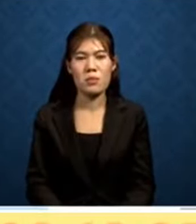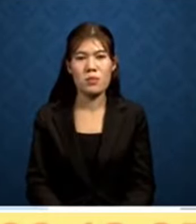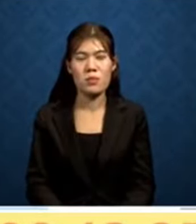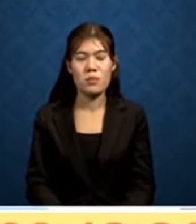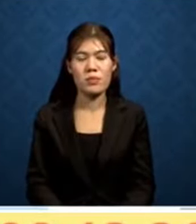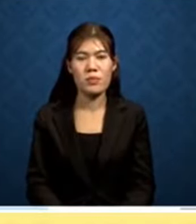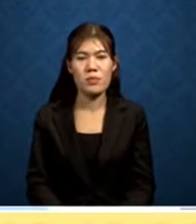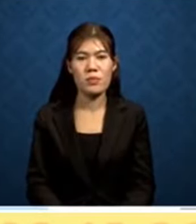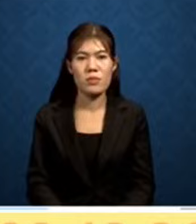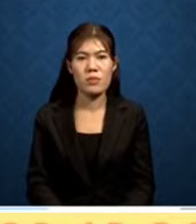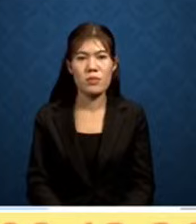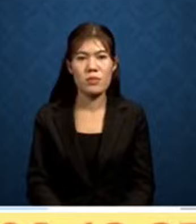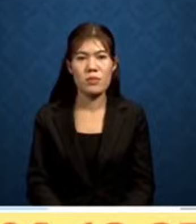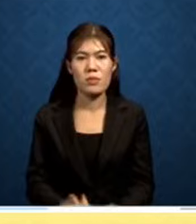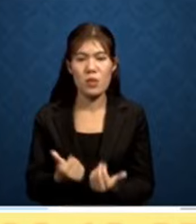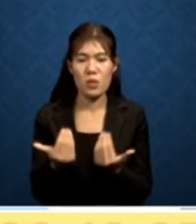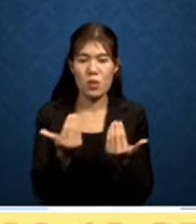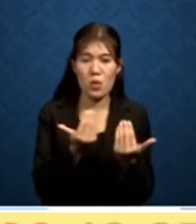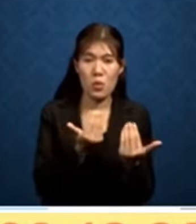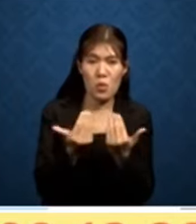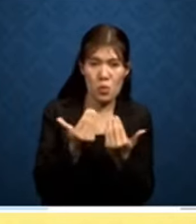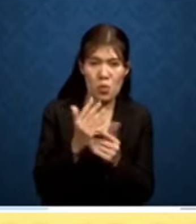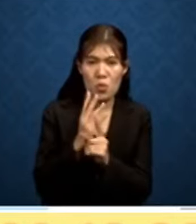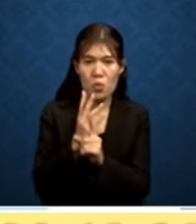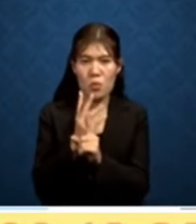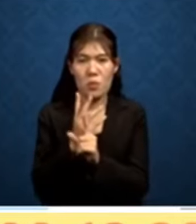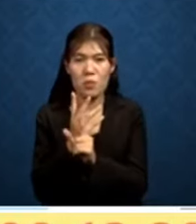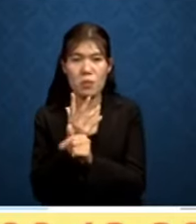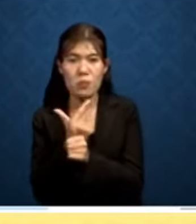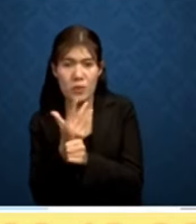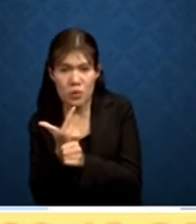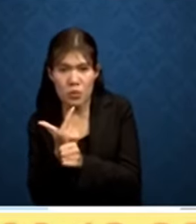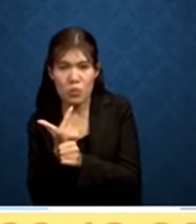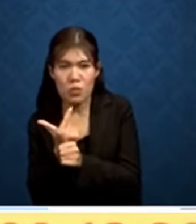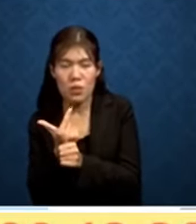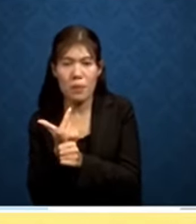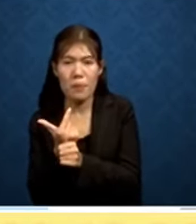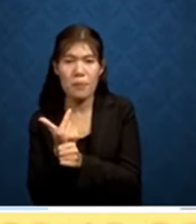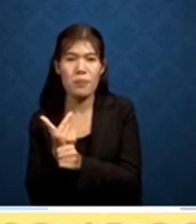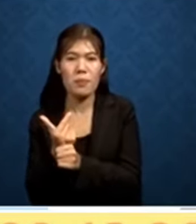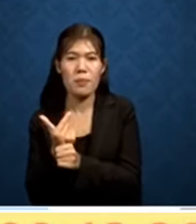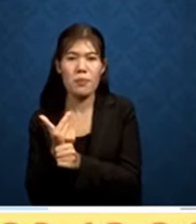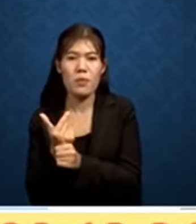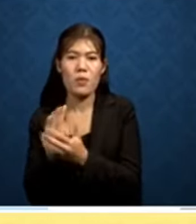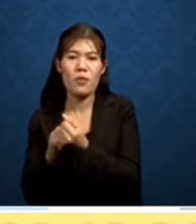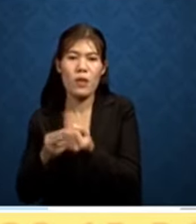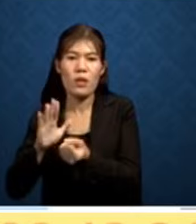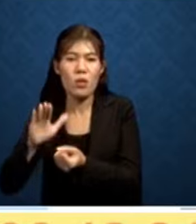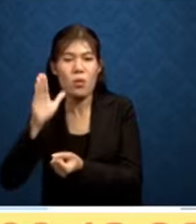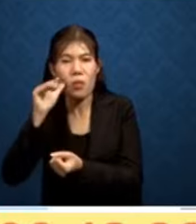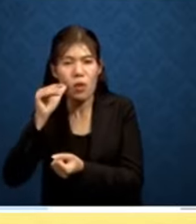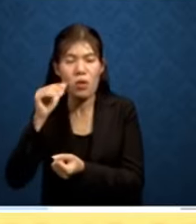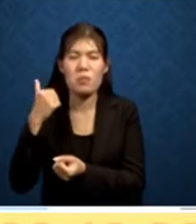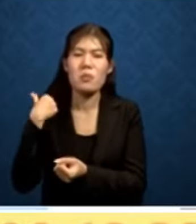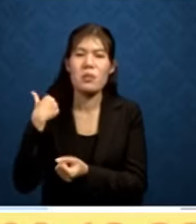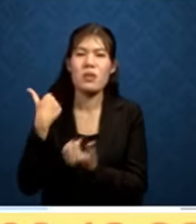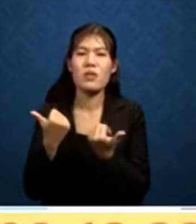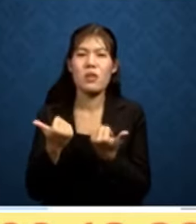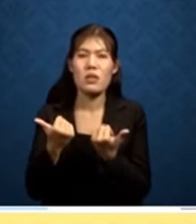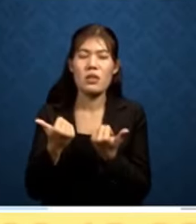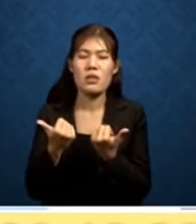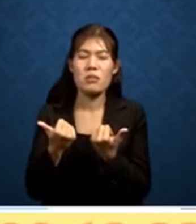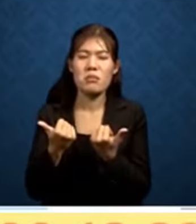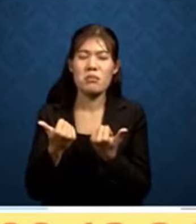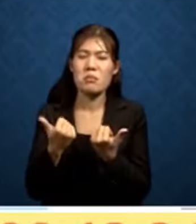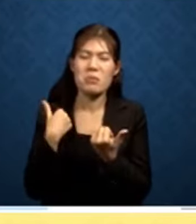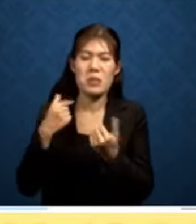ลูกมาเป็ชู้กบเมีน้อยพ่อกับยมีInfluencer อะไรมาก็มาหลอกรวงเราทำกับกันอย่นี้ได้ไครั